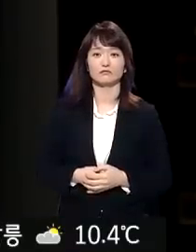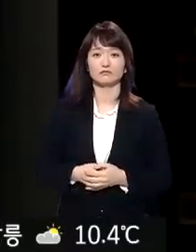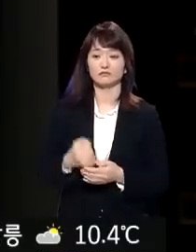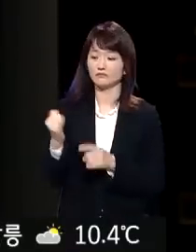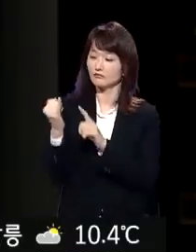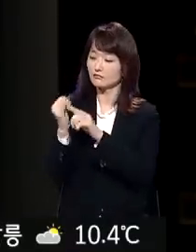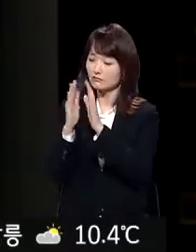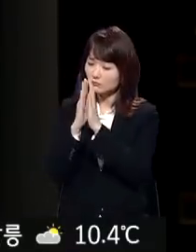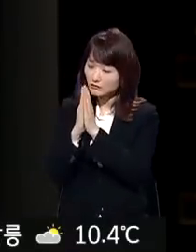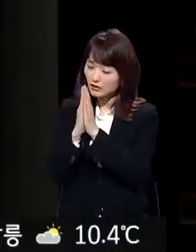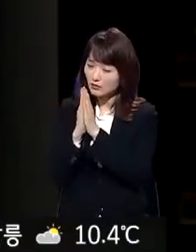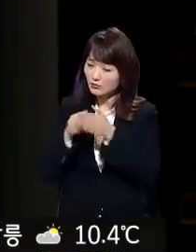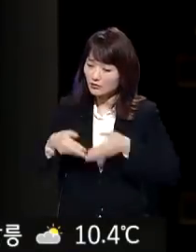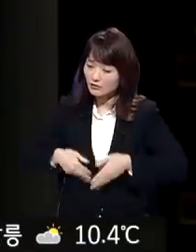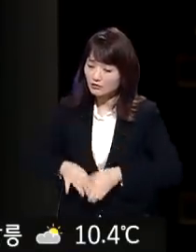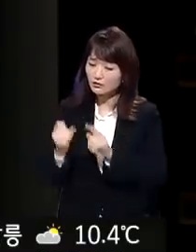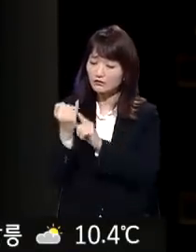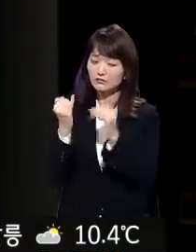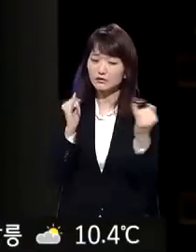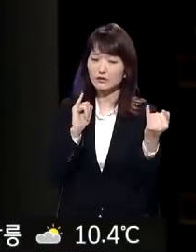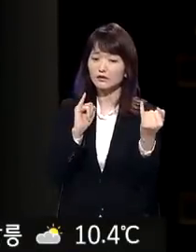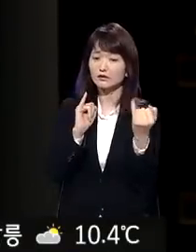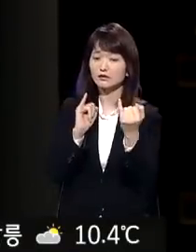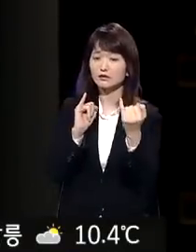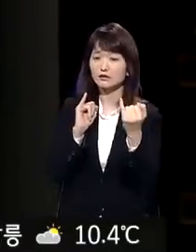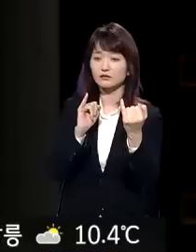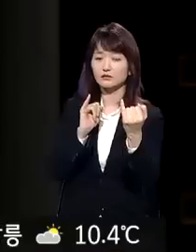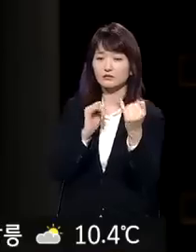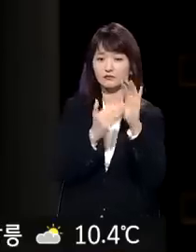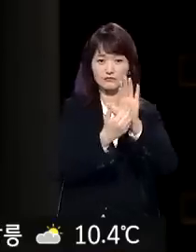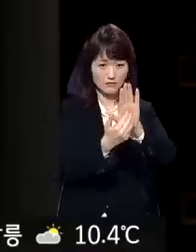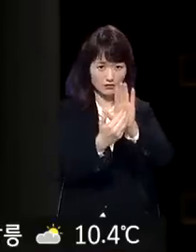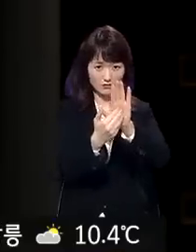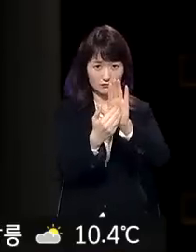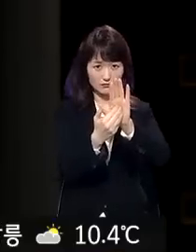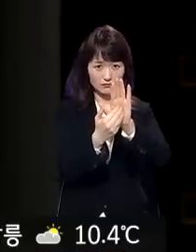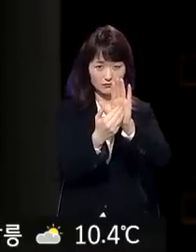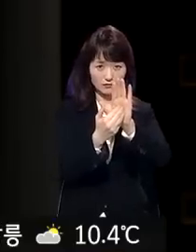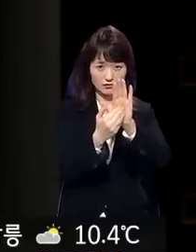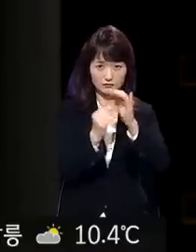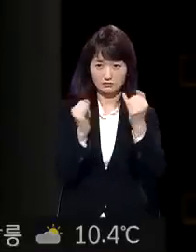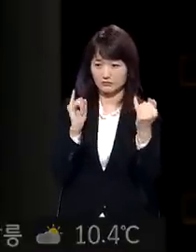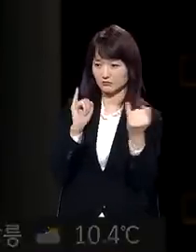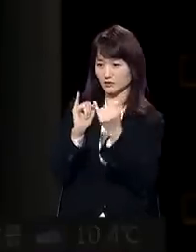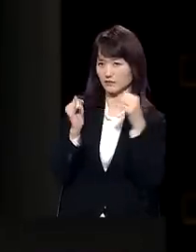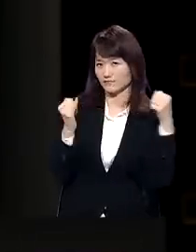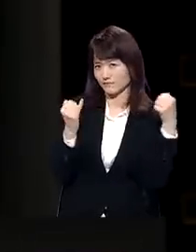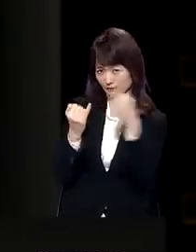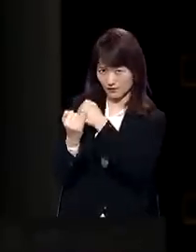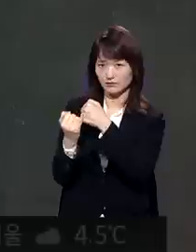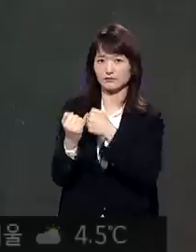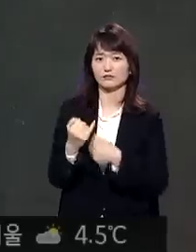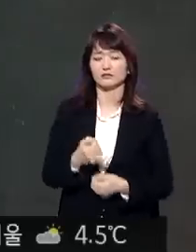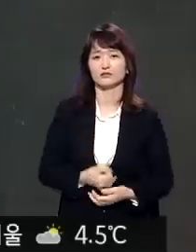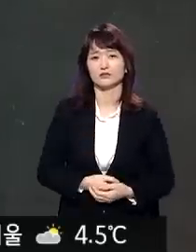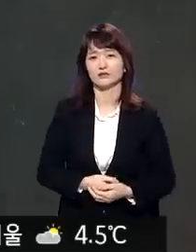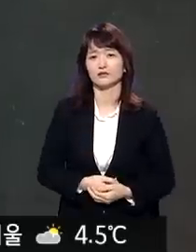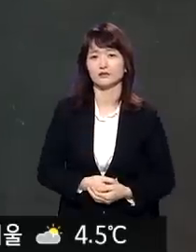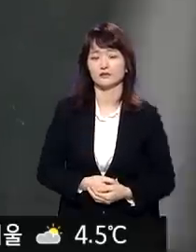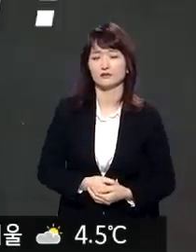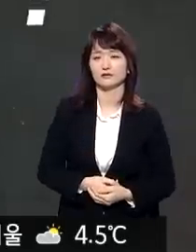미얀마 그 여자가 길을 비켜주지 않아서 내가 때렸다. 이런 얘기를 했답니다. 체크포인트 짚어보죠.